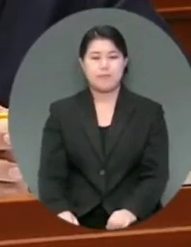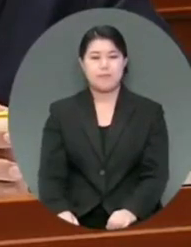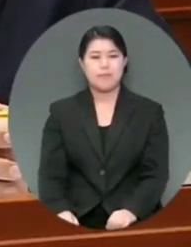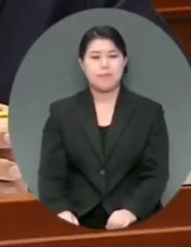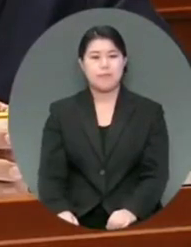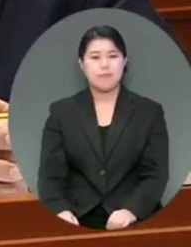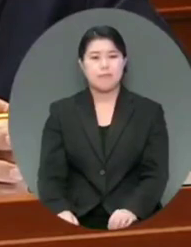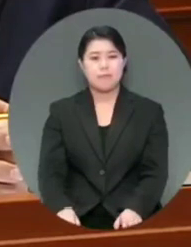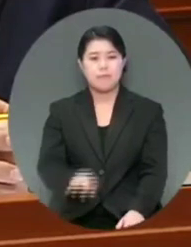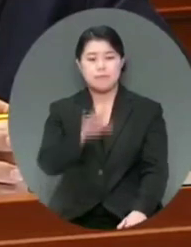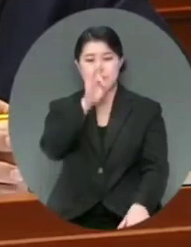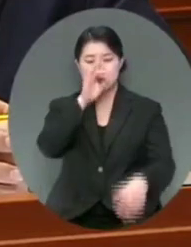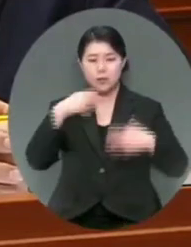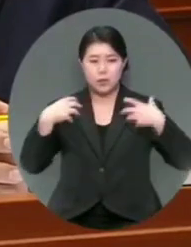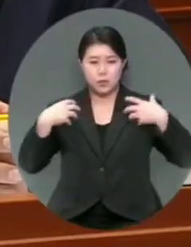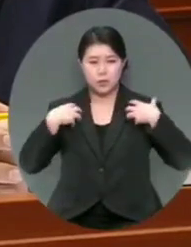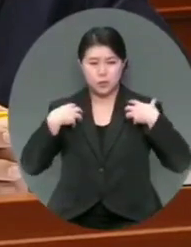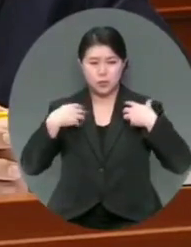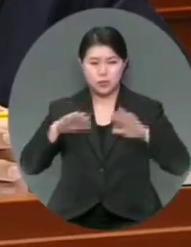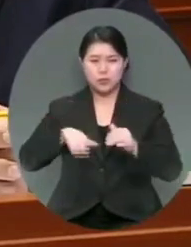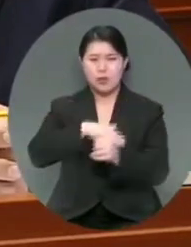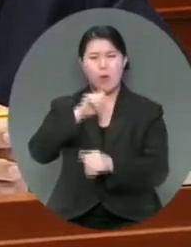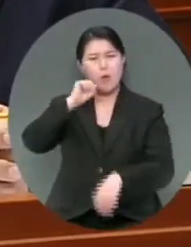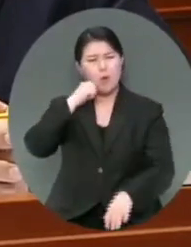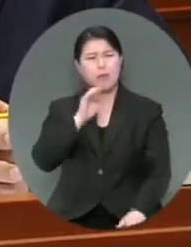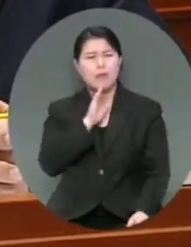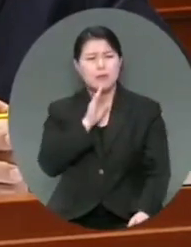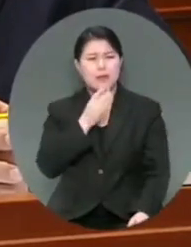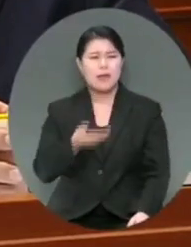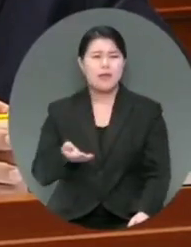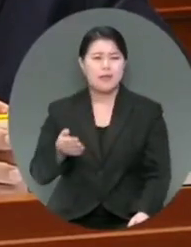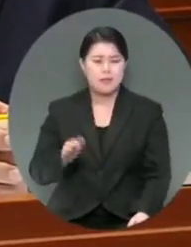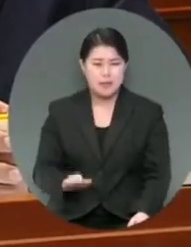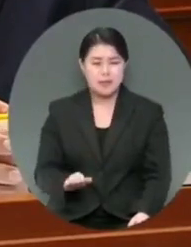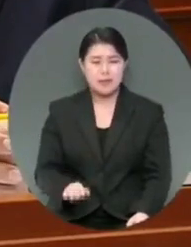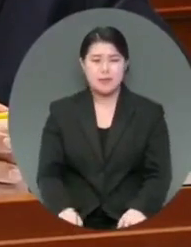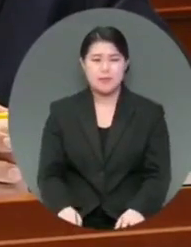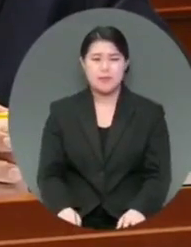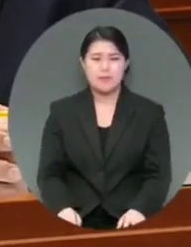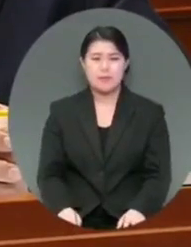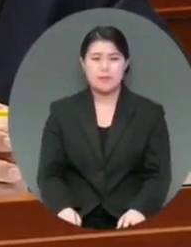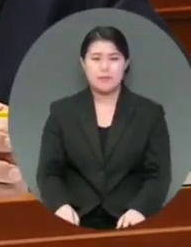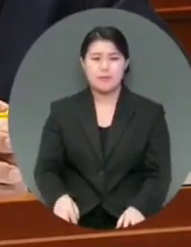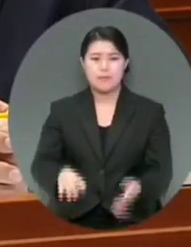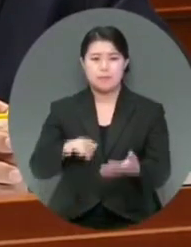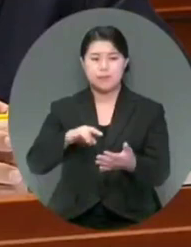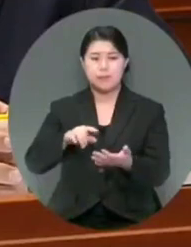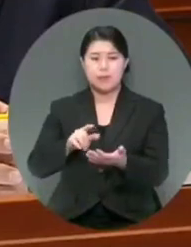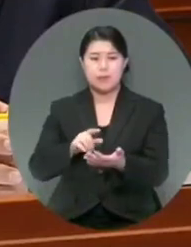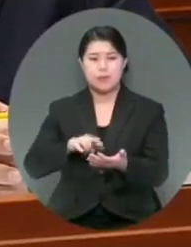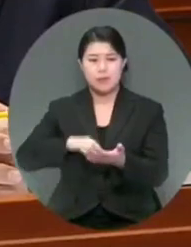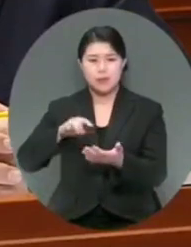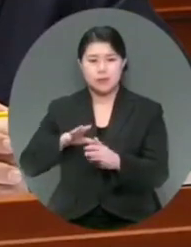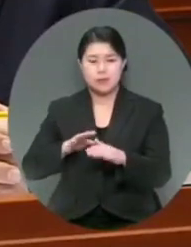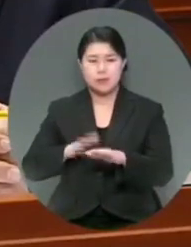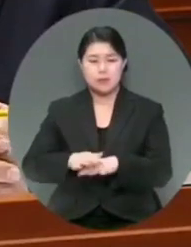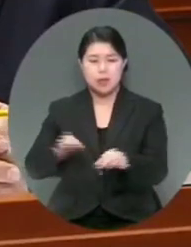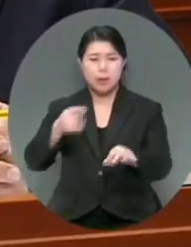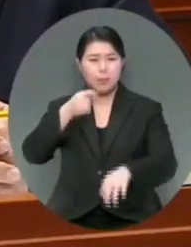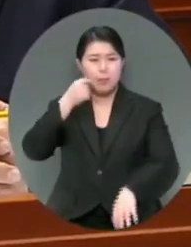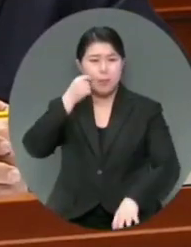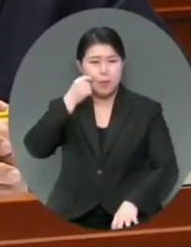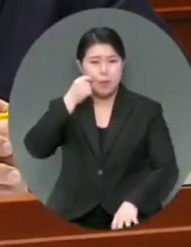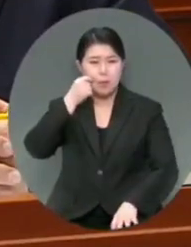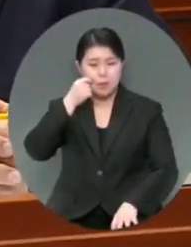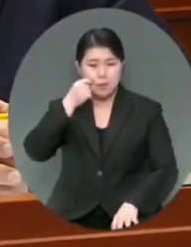장관님, 중앙정부가 어렵지만 네. 그 어려움의 크기가 이런 교부세 미교부로